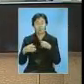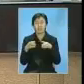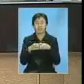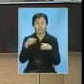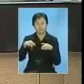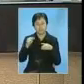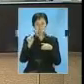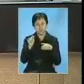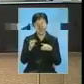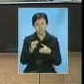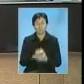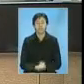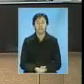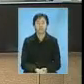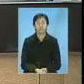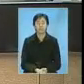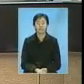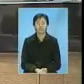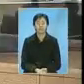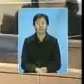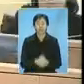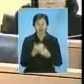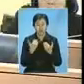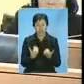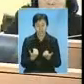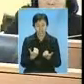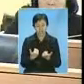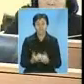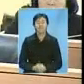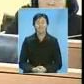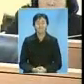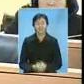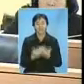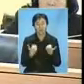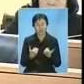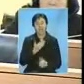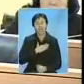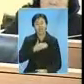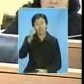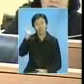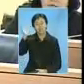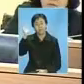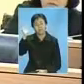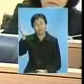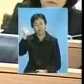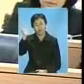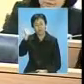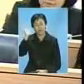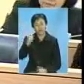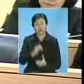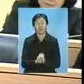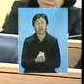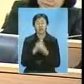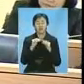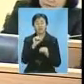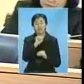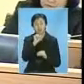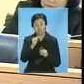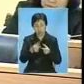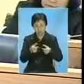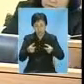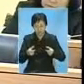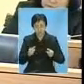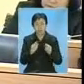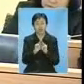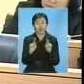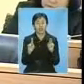ทยวันนี้เราอภิปรายในสภาเรื่องรายงานของคณะกร